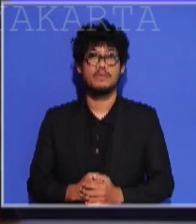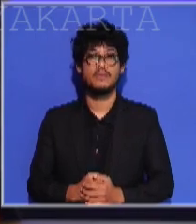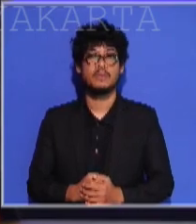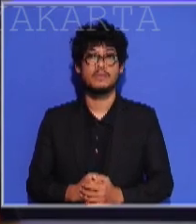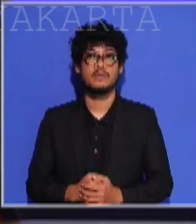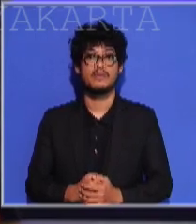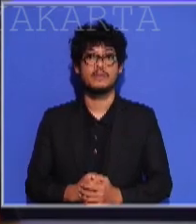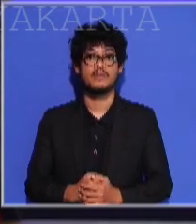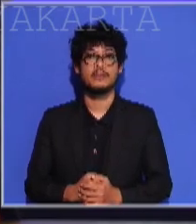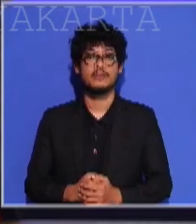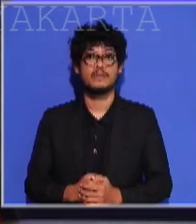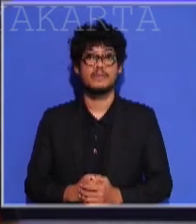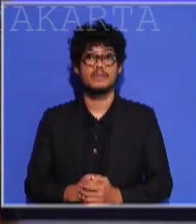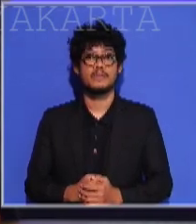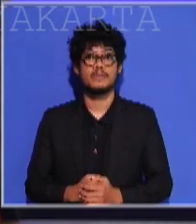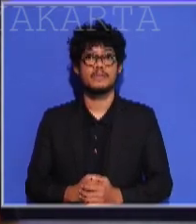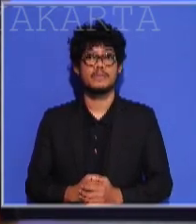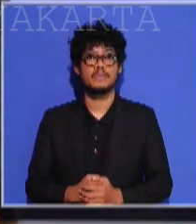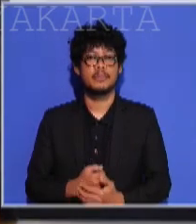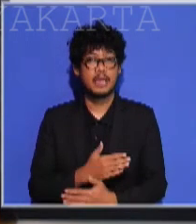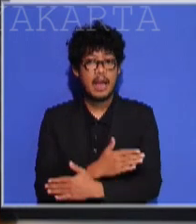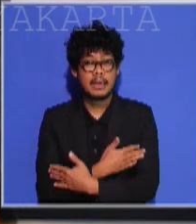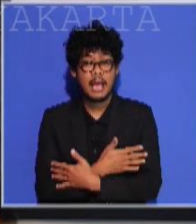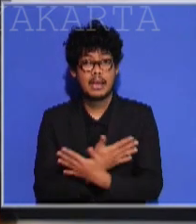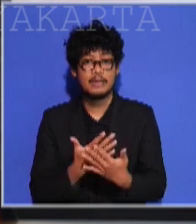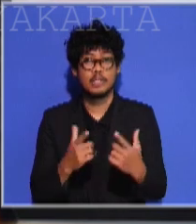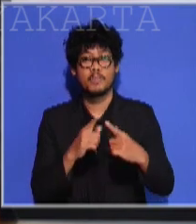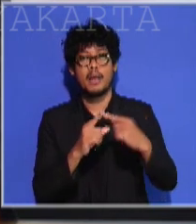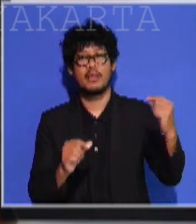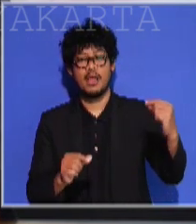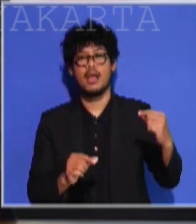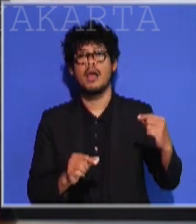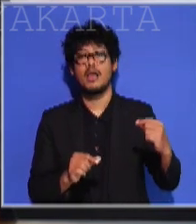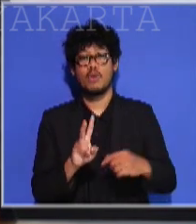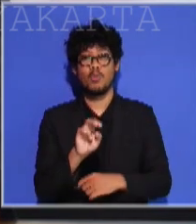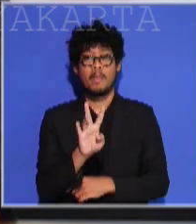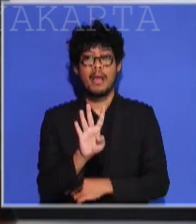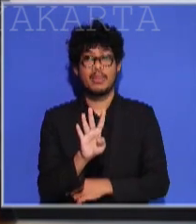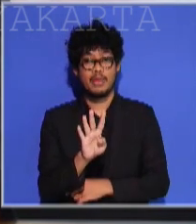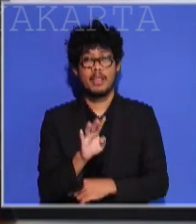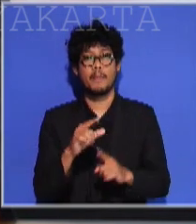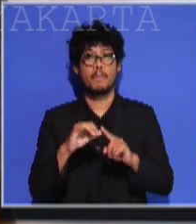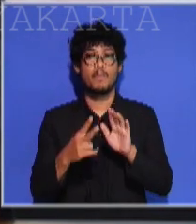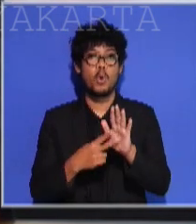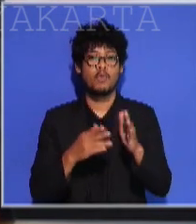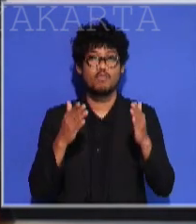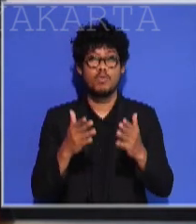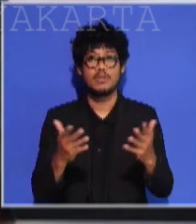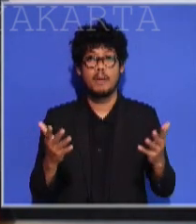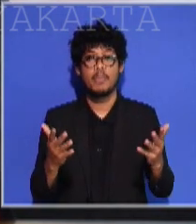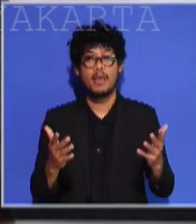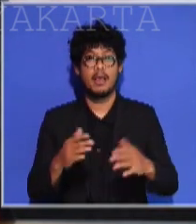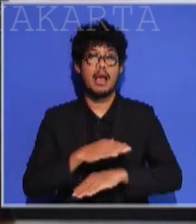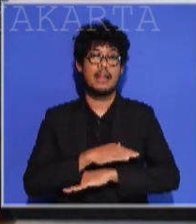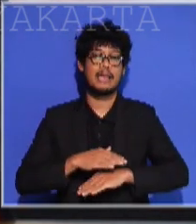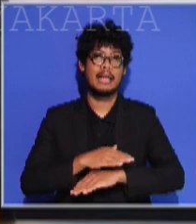Pekan Olahraga Nasional ke-21 Aceh Sumatera Utara 2024 tak hanya menjadi ajang prestasi bagi atlet terbaik Indonesia, tetapi juga